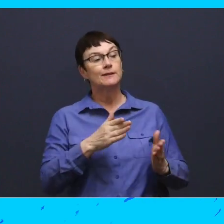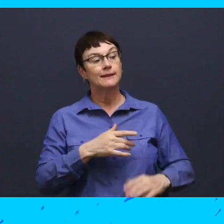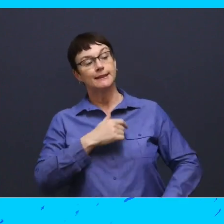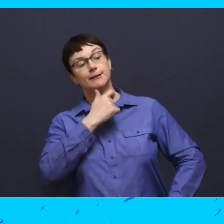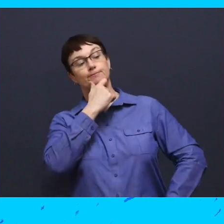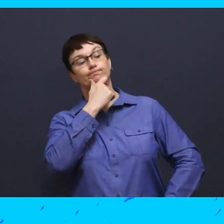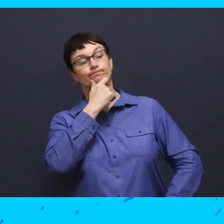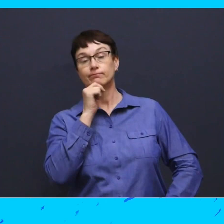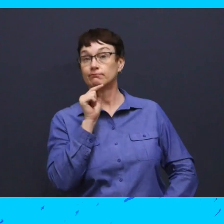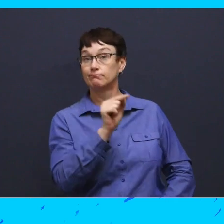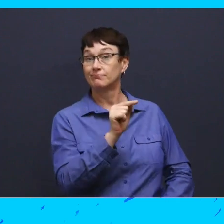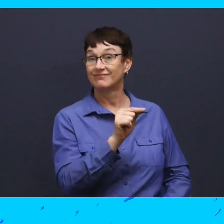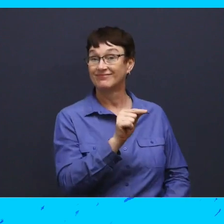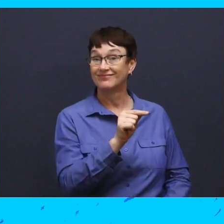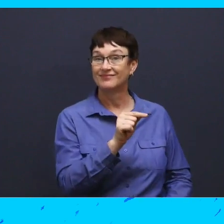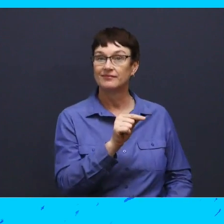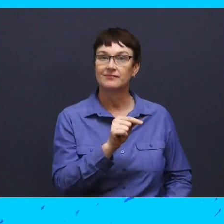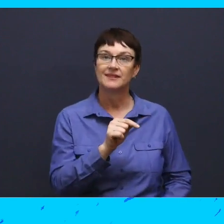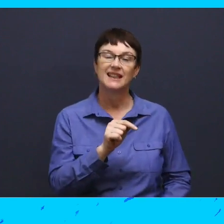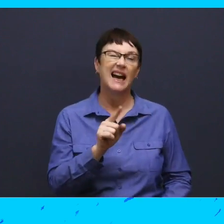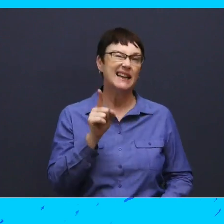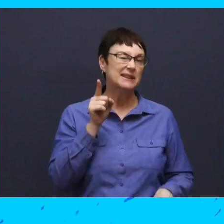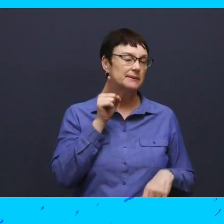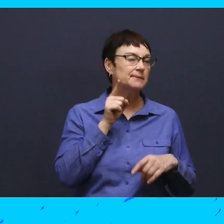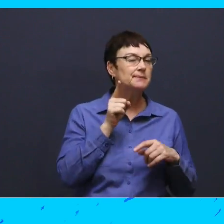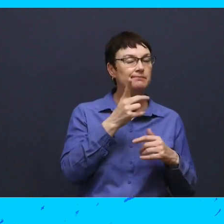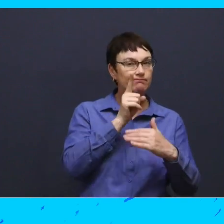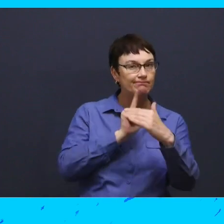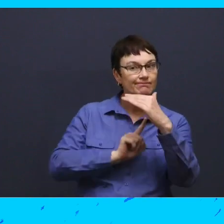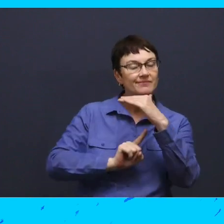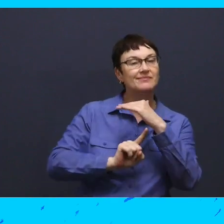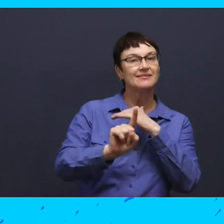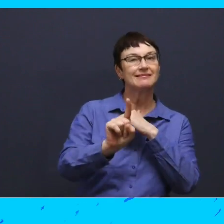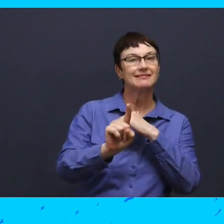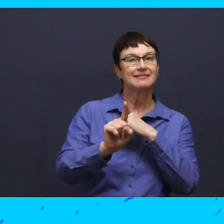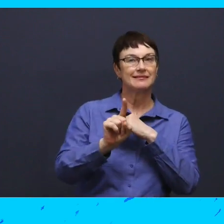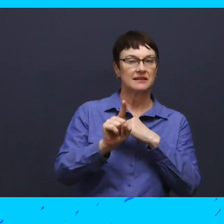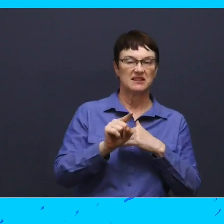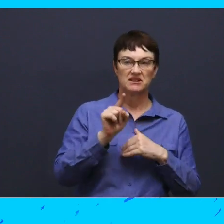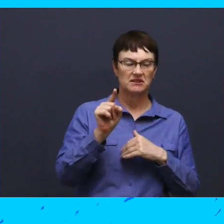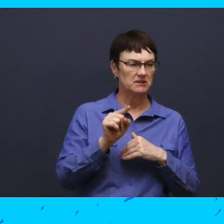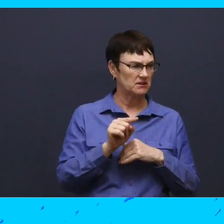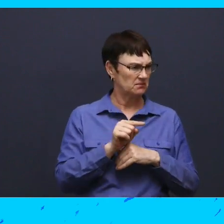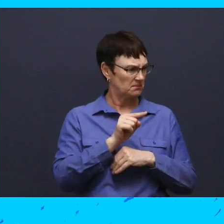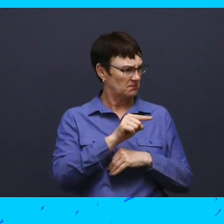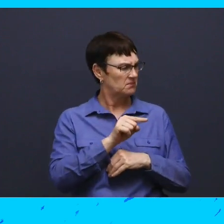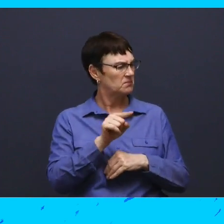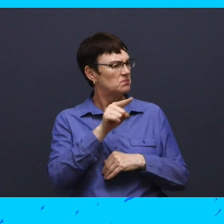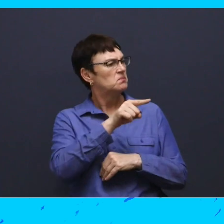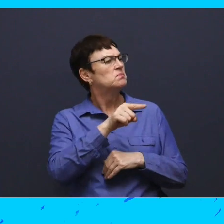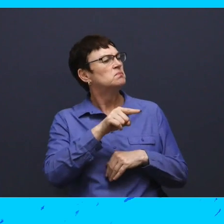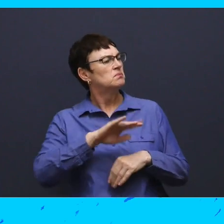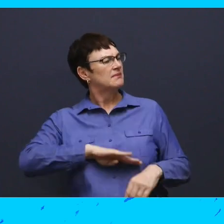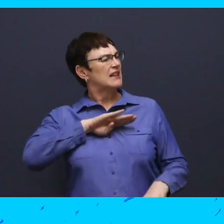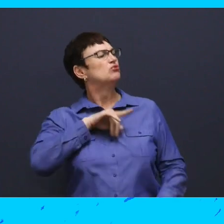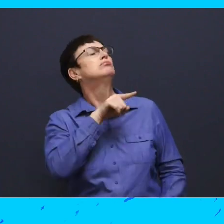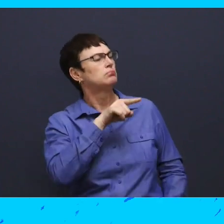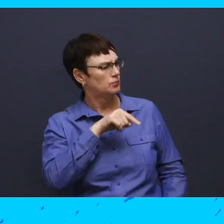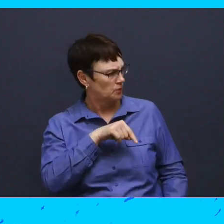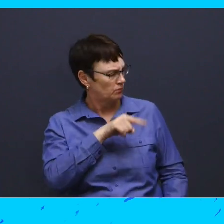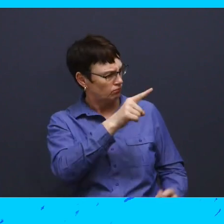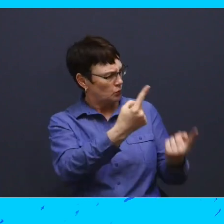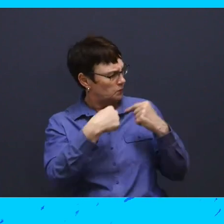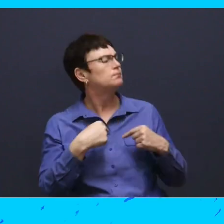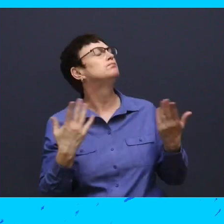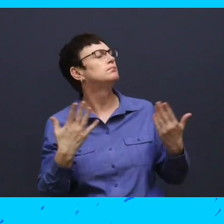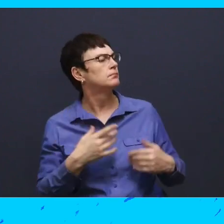Nous avons encore des problèmes, par exemple, pourquoi est-ce que tu veux accès